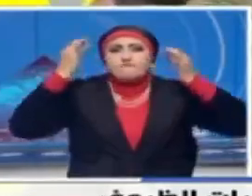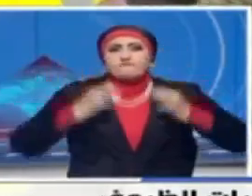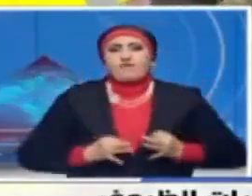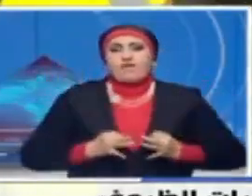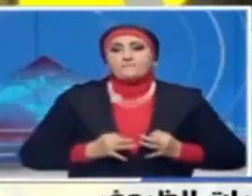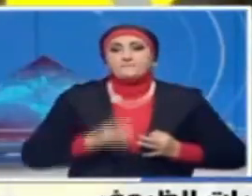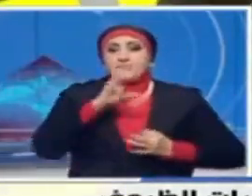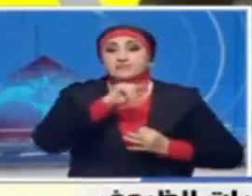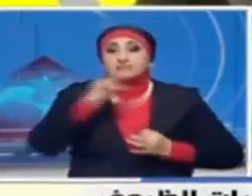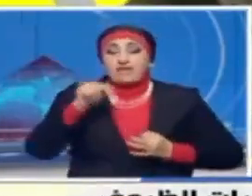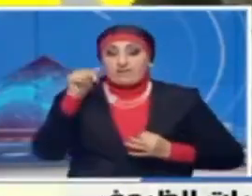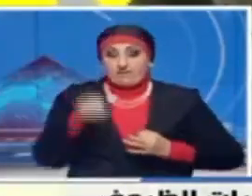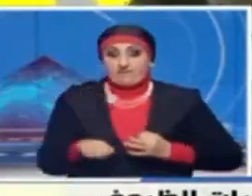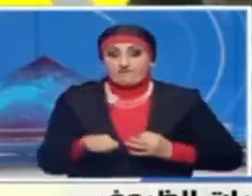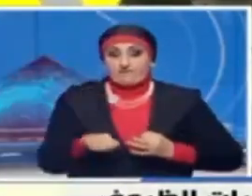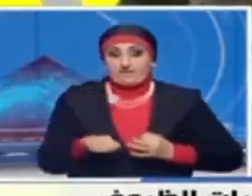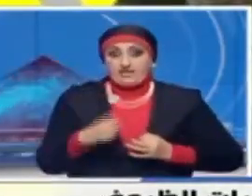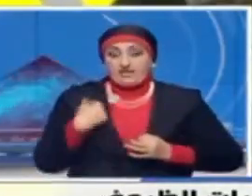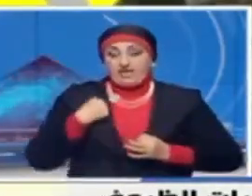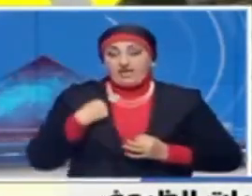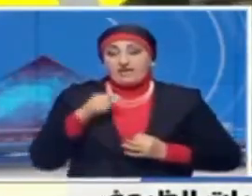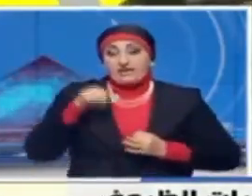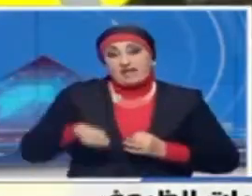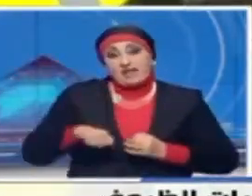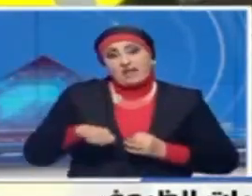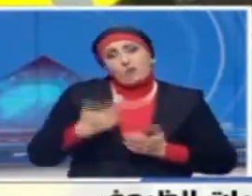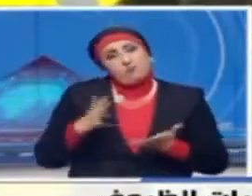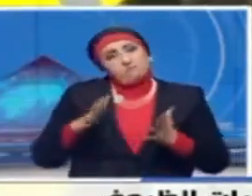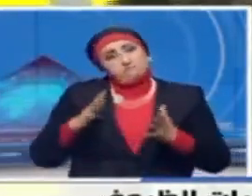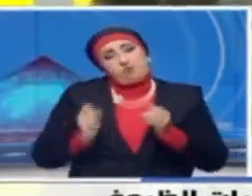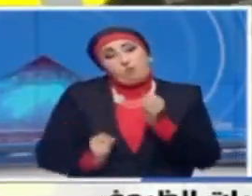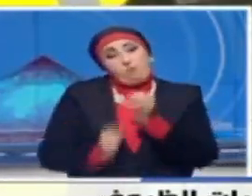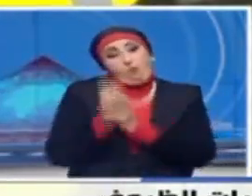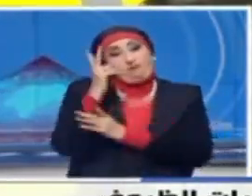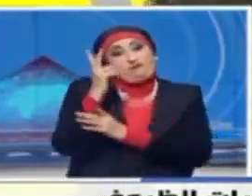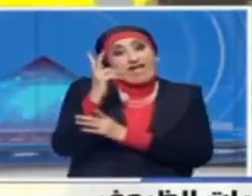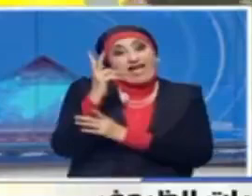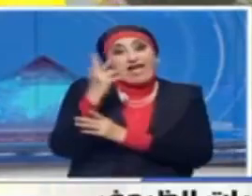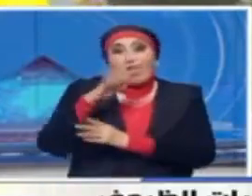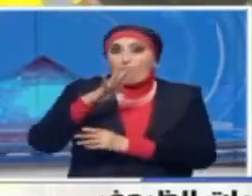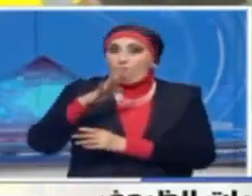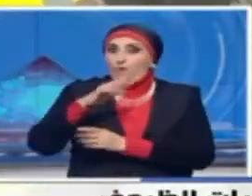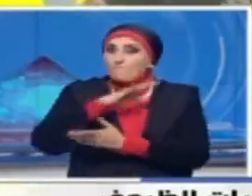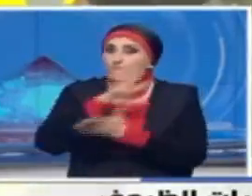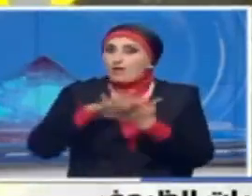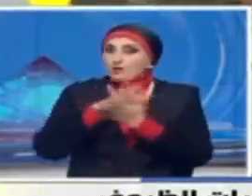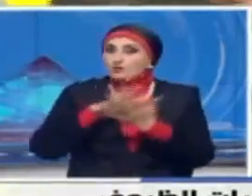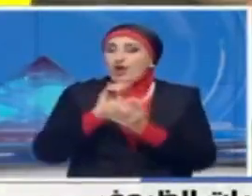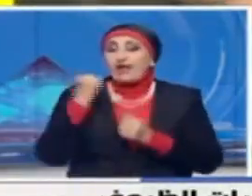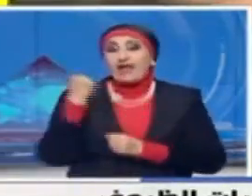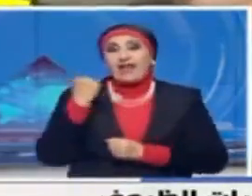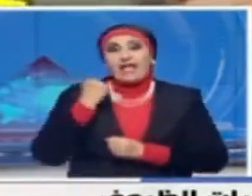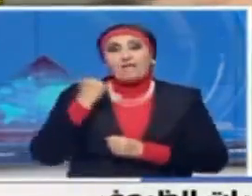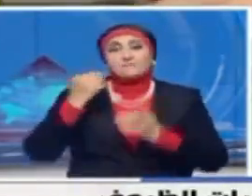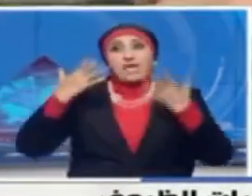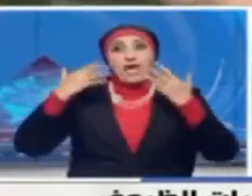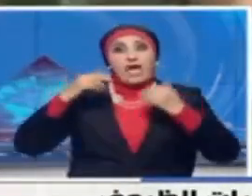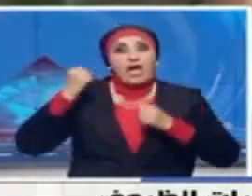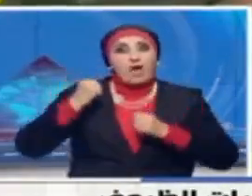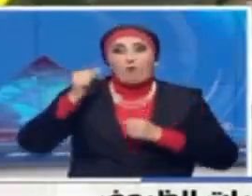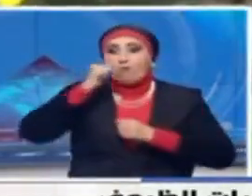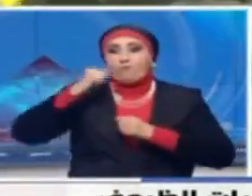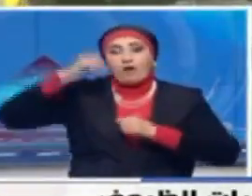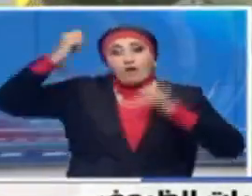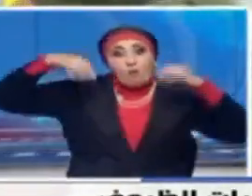لتنفيذ مهام الإنقاذ في حالة الله لا يقدر لو حصل أي أزمات أو كوارث. أنا بأكد في المرحلة